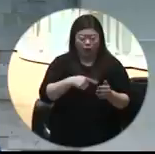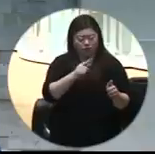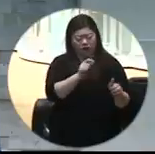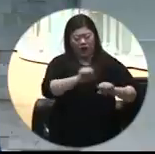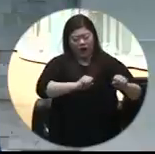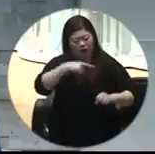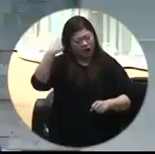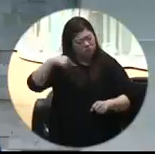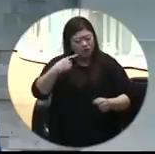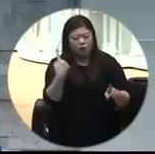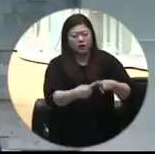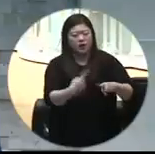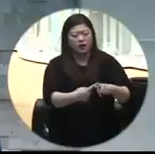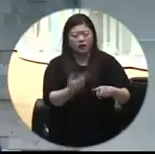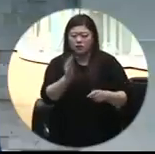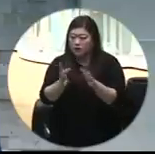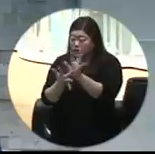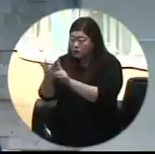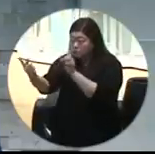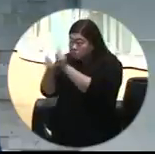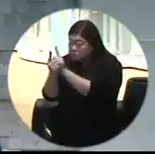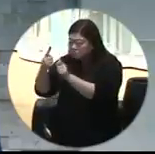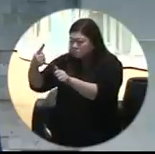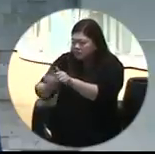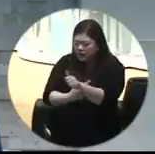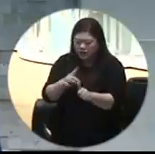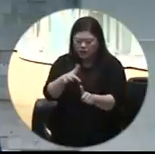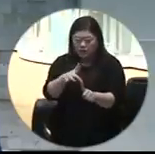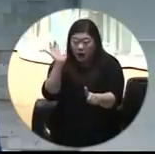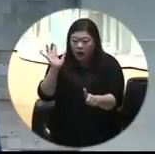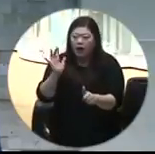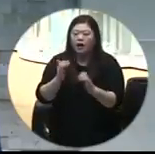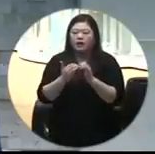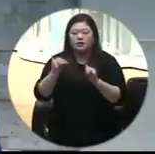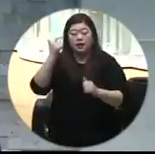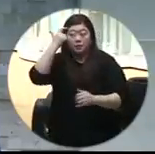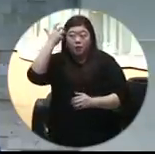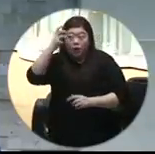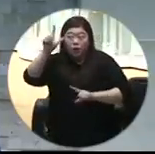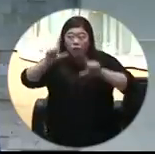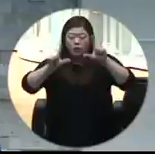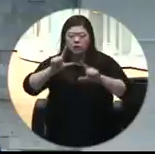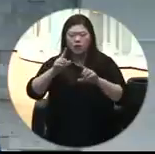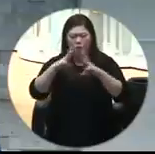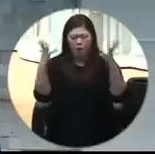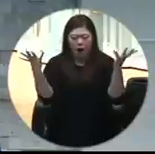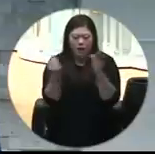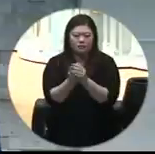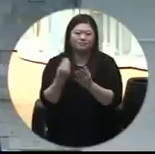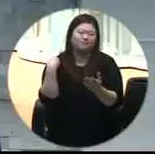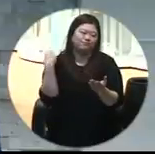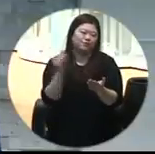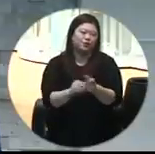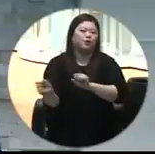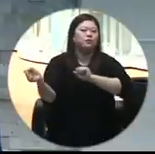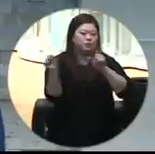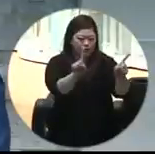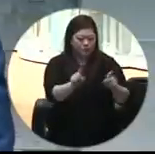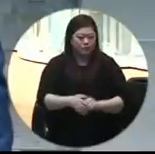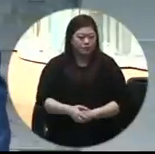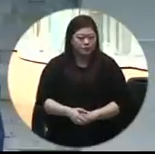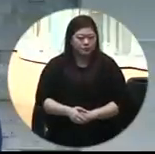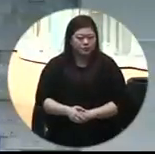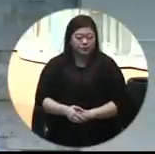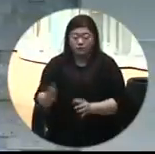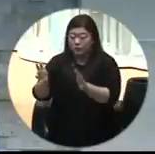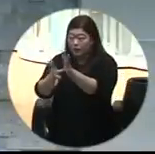원래 하나님의 형상으로 인간이 회복되었다. 여러분이 예수를 믿는 순간에